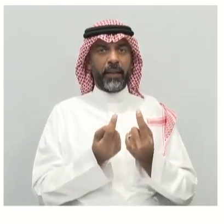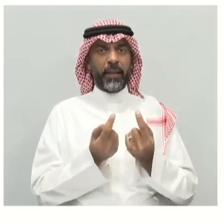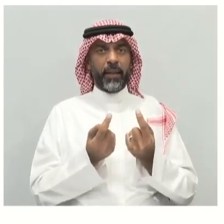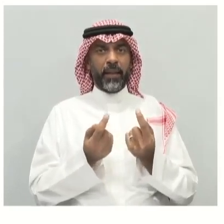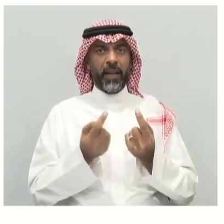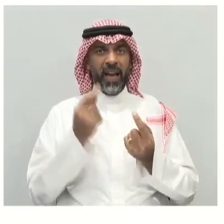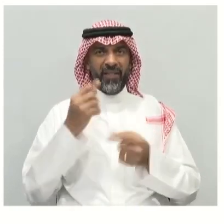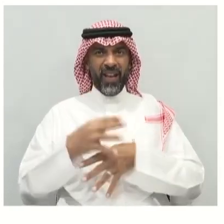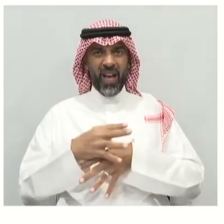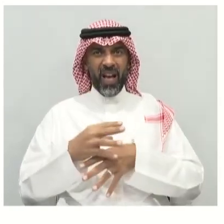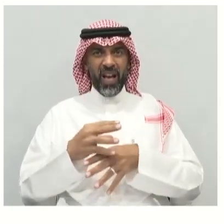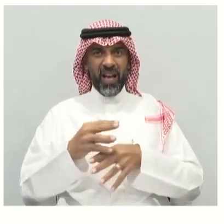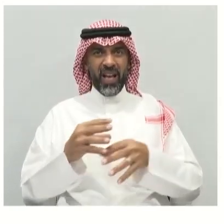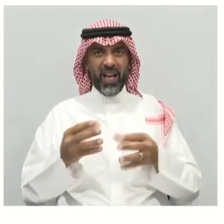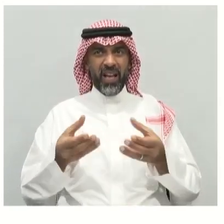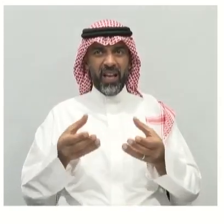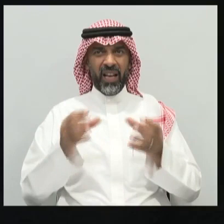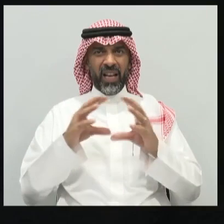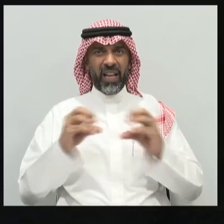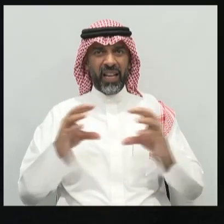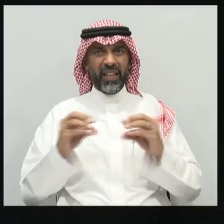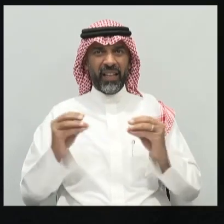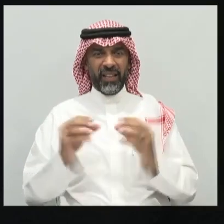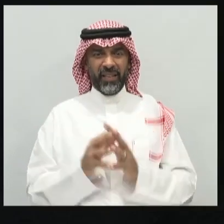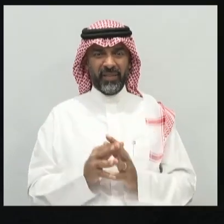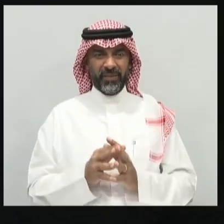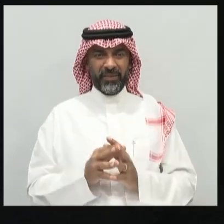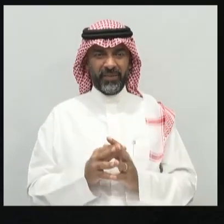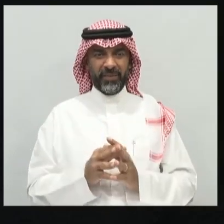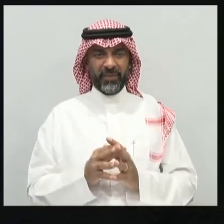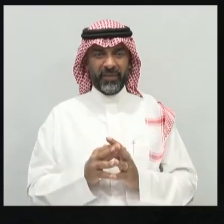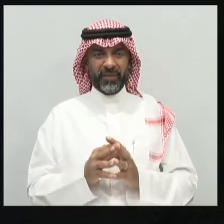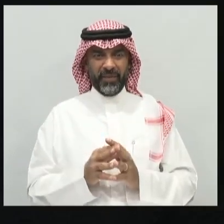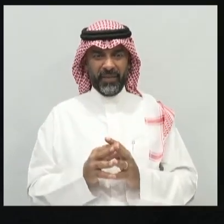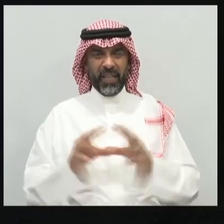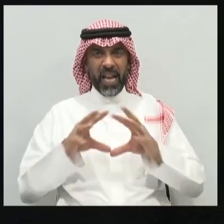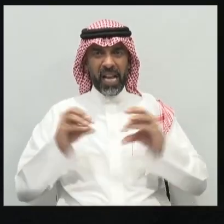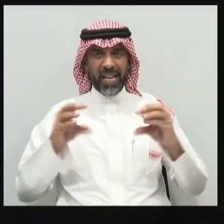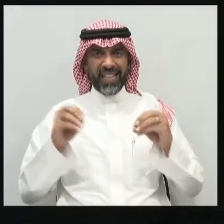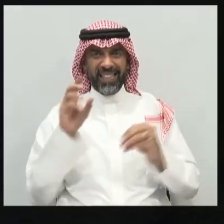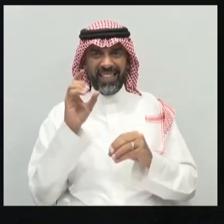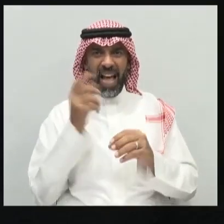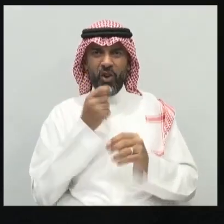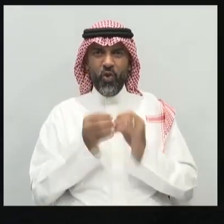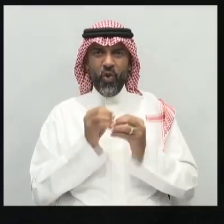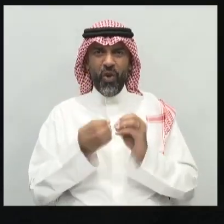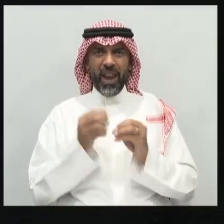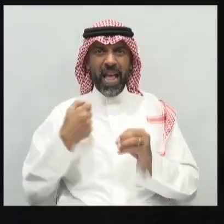شفتوا القطن هذا اذا انجرح واحد وجينا ننظف او بعض الناس يستخدمونه في تنظيف بعض